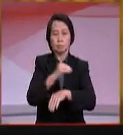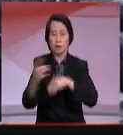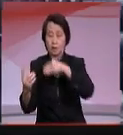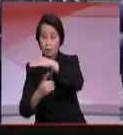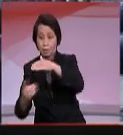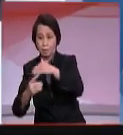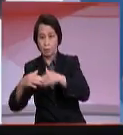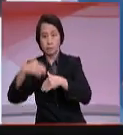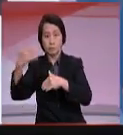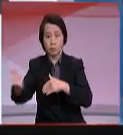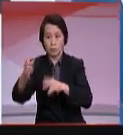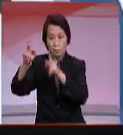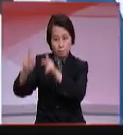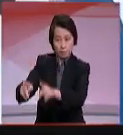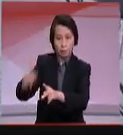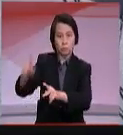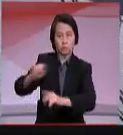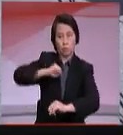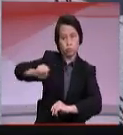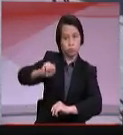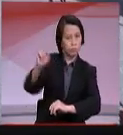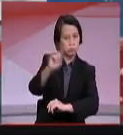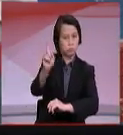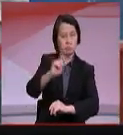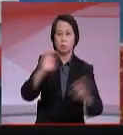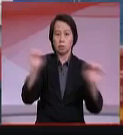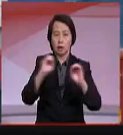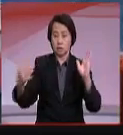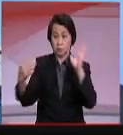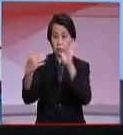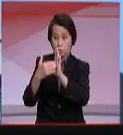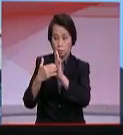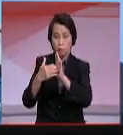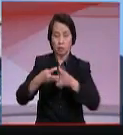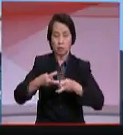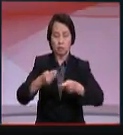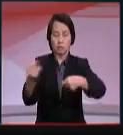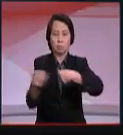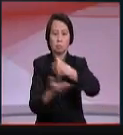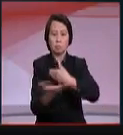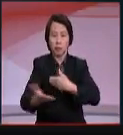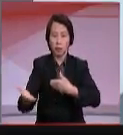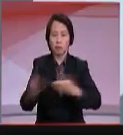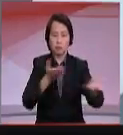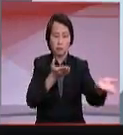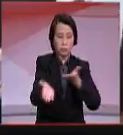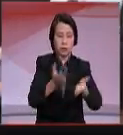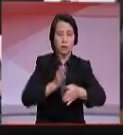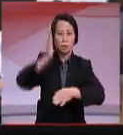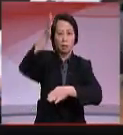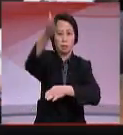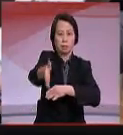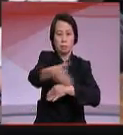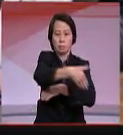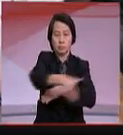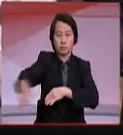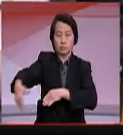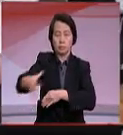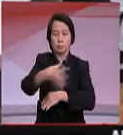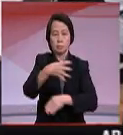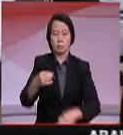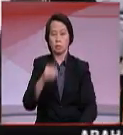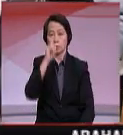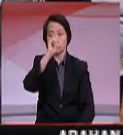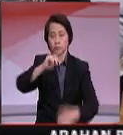dasar sebelah pihak perlu ditentang agar tiada sekatan terhadap aliran barang dan perkhidmatan rentas sempadan selain